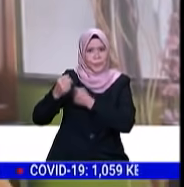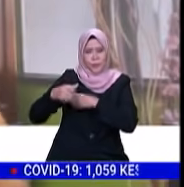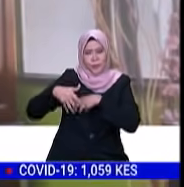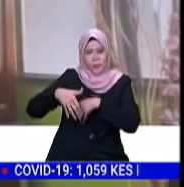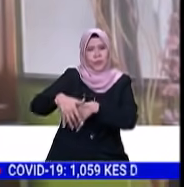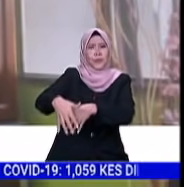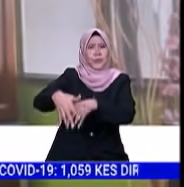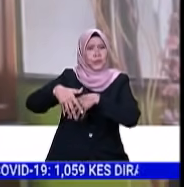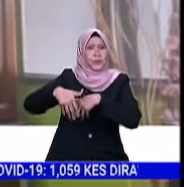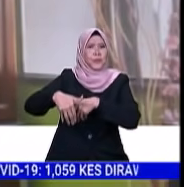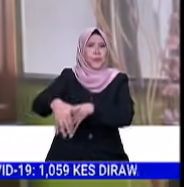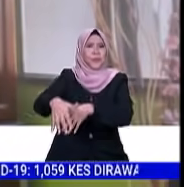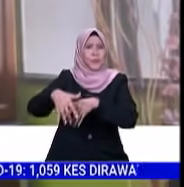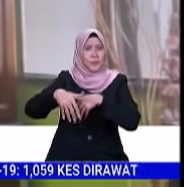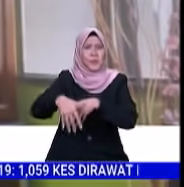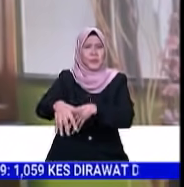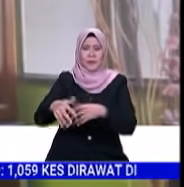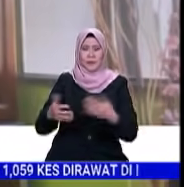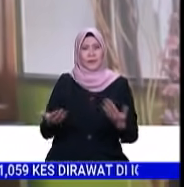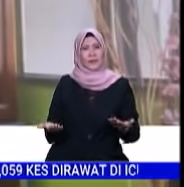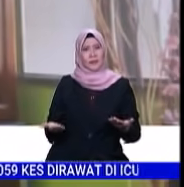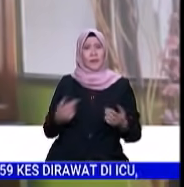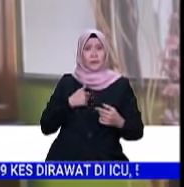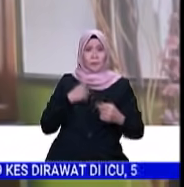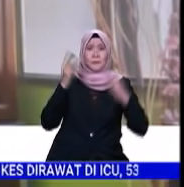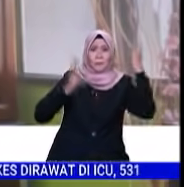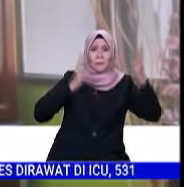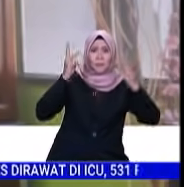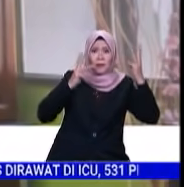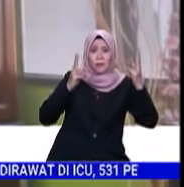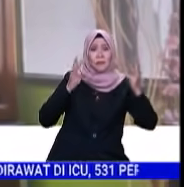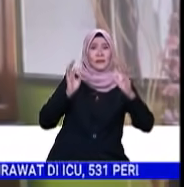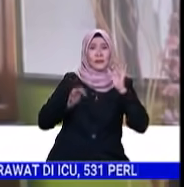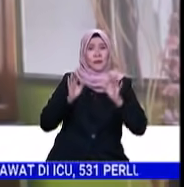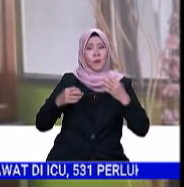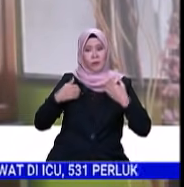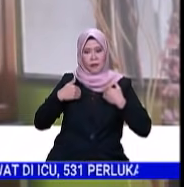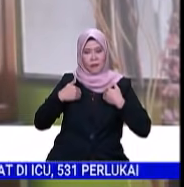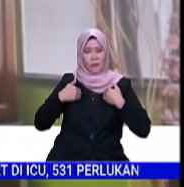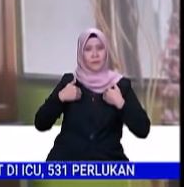buat perhimpunan, saya khawatir apabila wujudnya